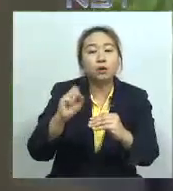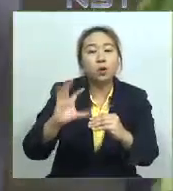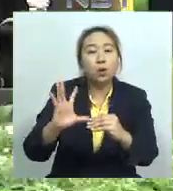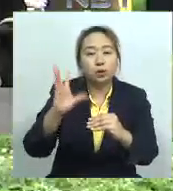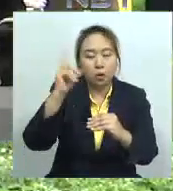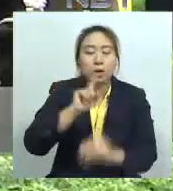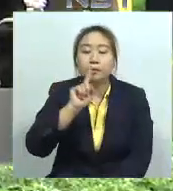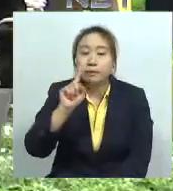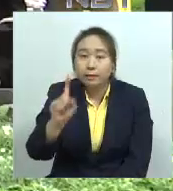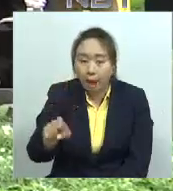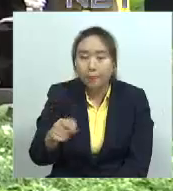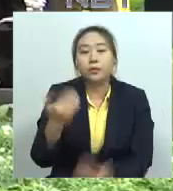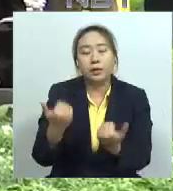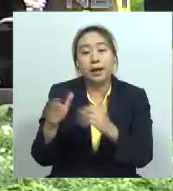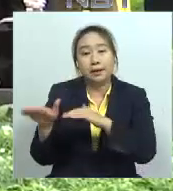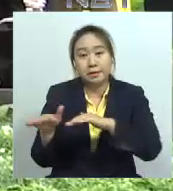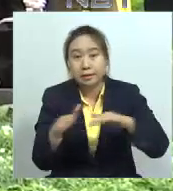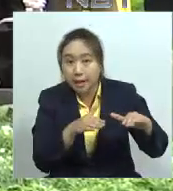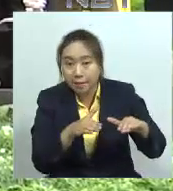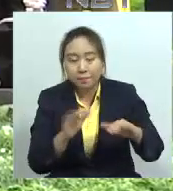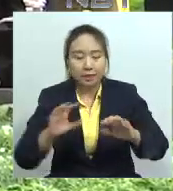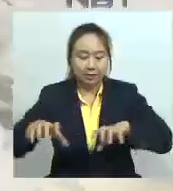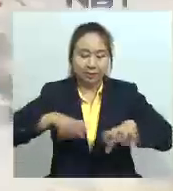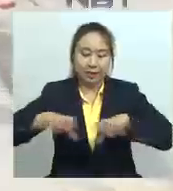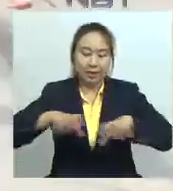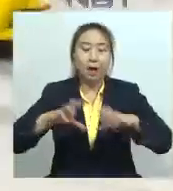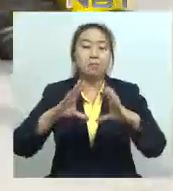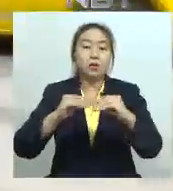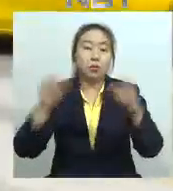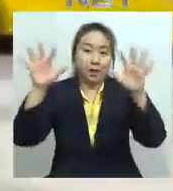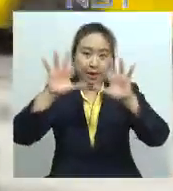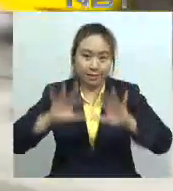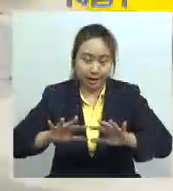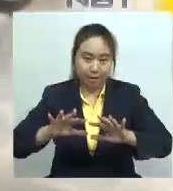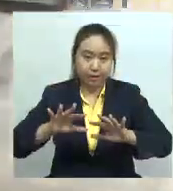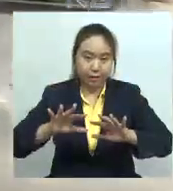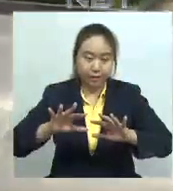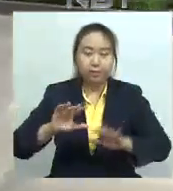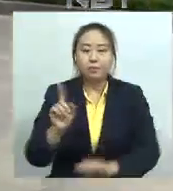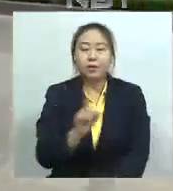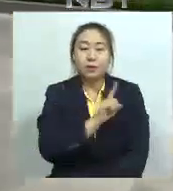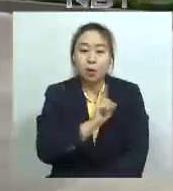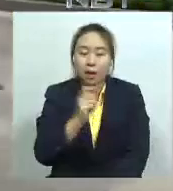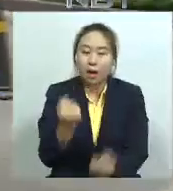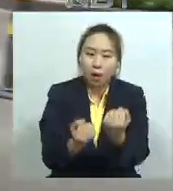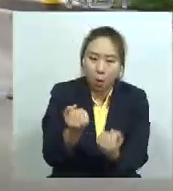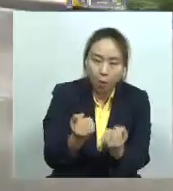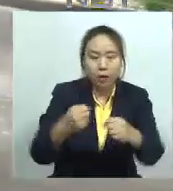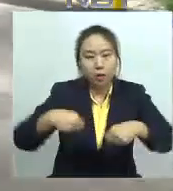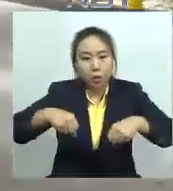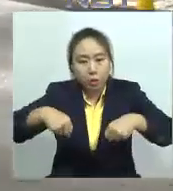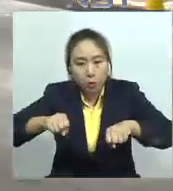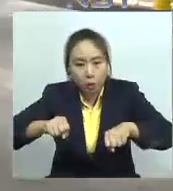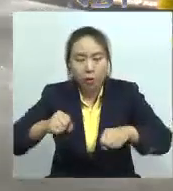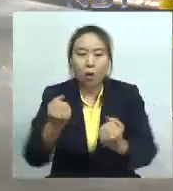สช.ถึงการเตรียมความพร้อมการเป็นเจ้าภาพจัดการประชุมอาเซียนสมิตไม่ว่าจะเป็นเรื่องรถยนต์รถจักรยานย